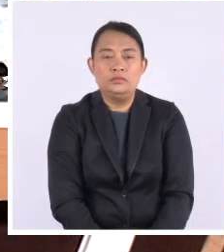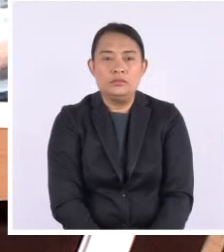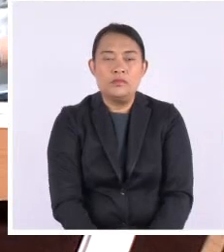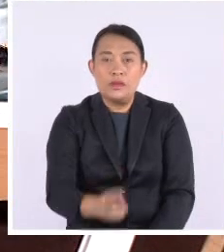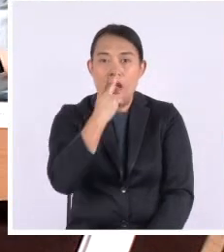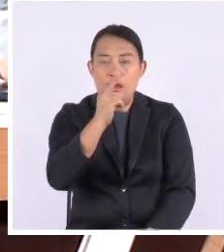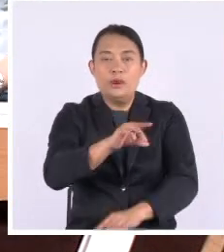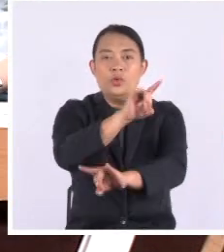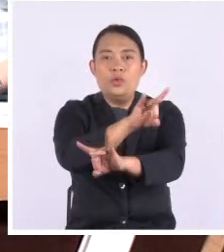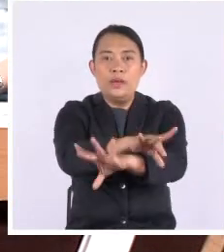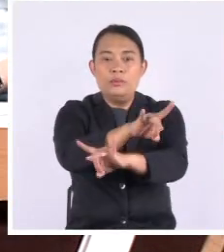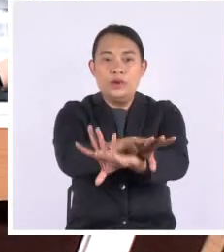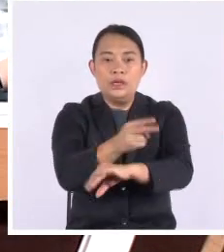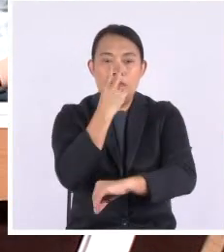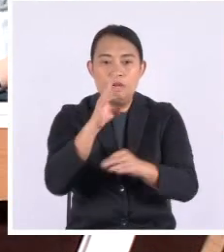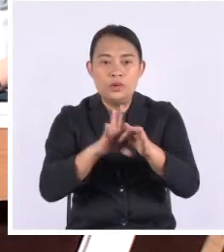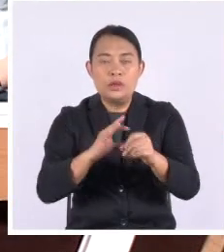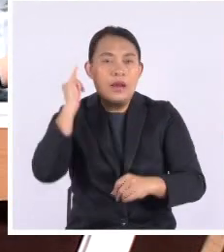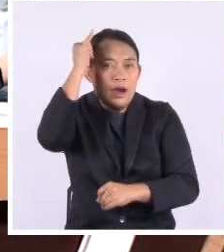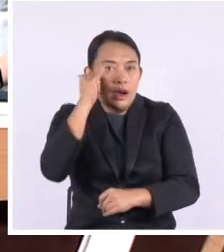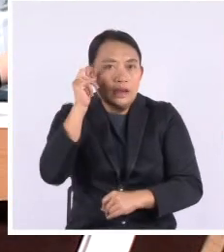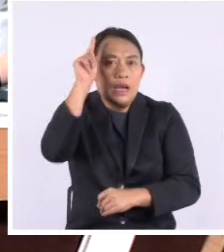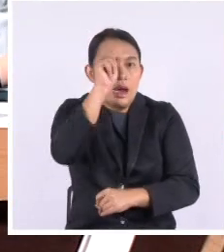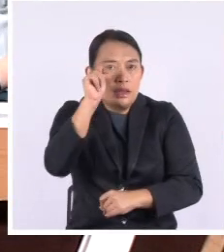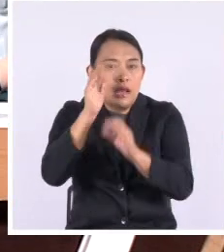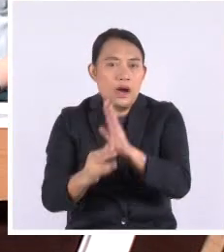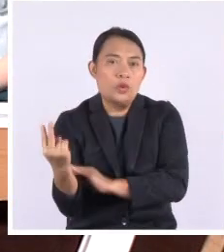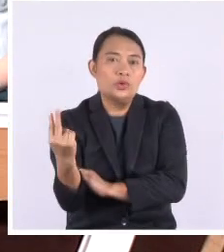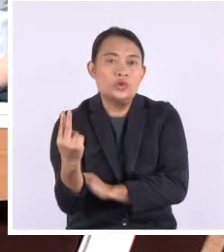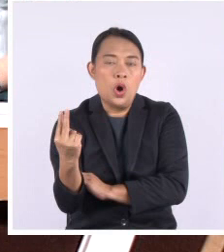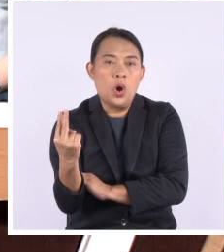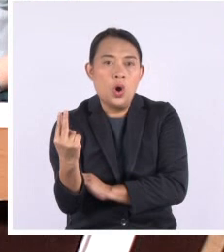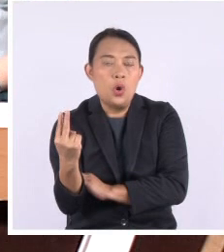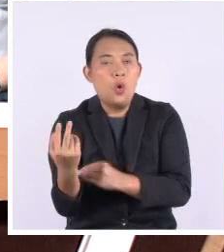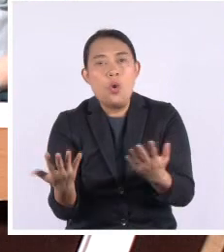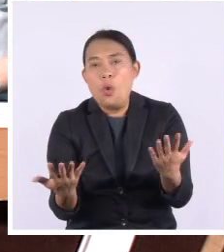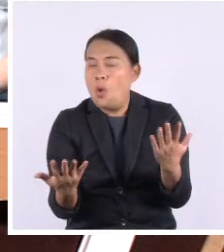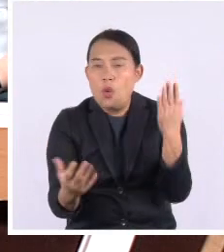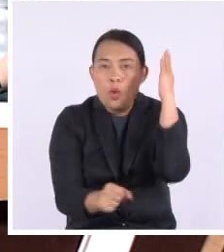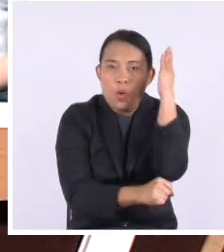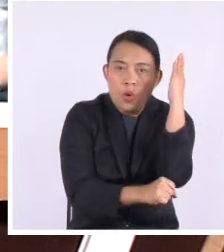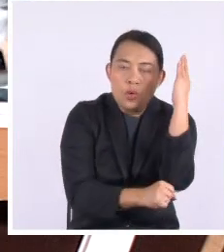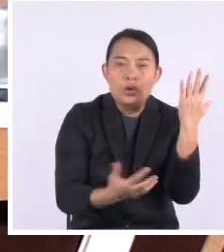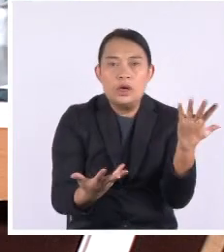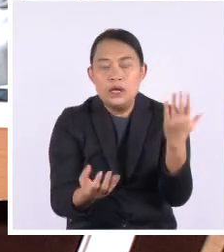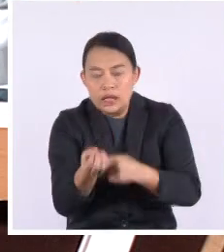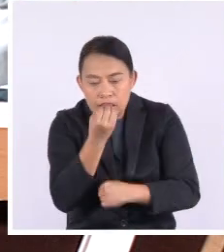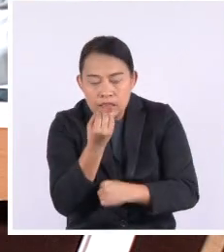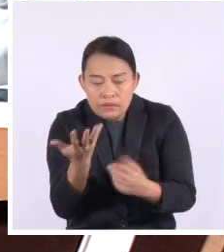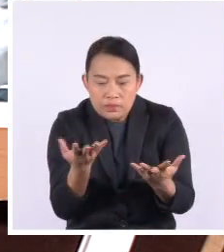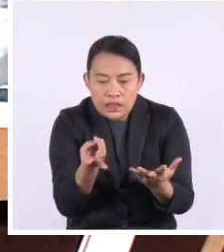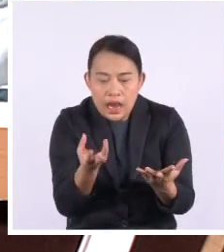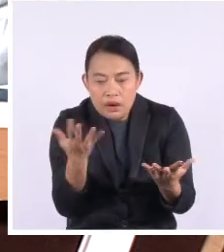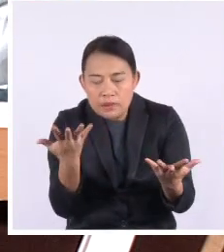ชมผู้สื่อข่าวรายงานชีวิตของสองตายายที่ลำบากยากแค้นเหลือเกินวันๆแทบจะไม่มีข้าวกินราย